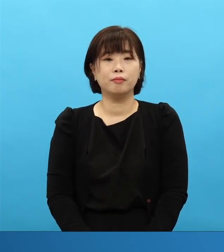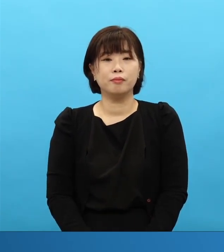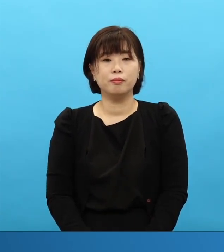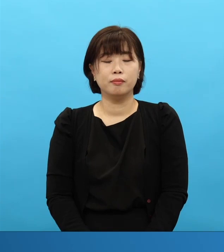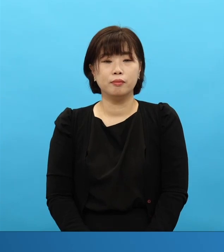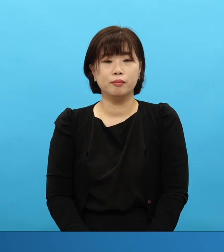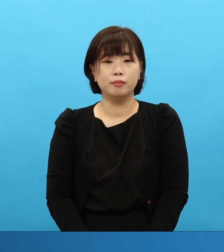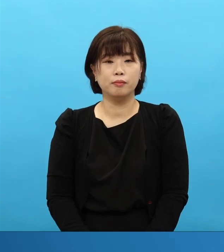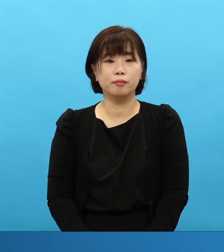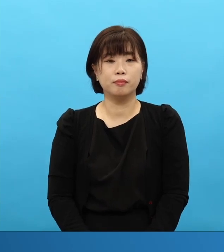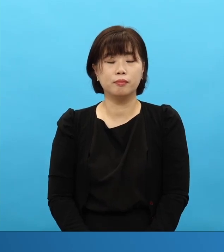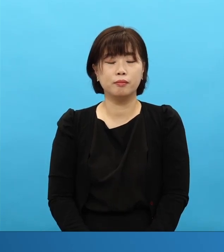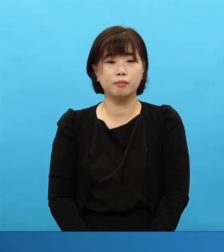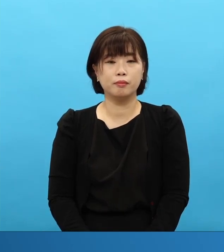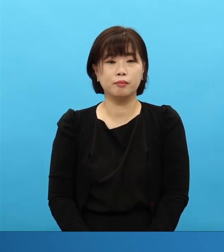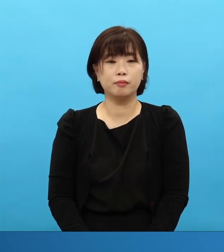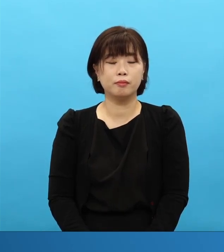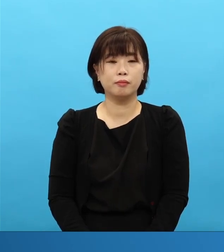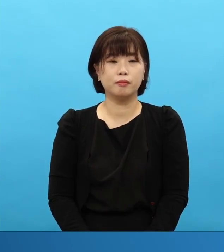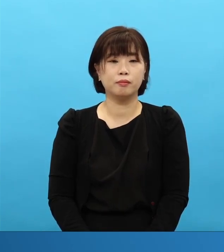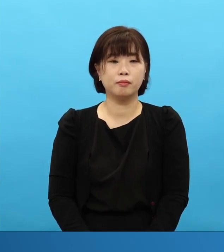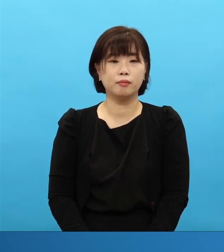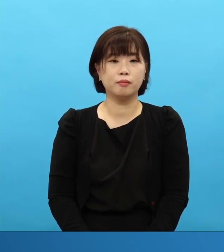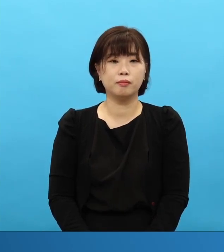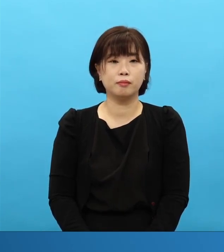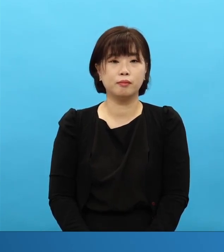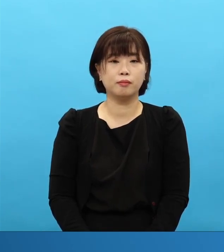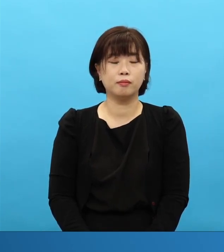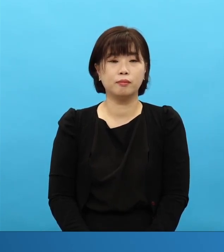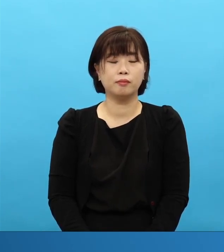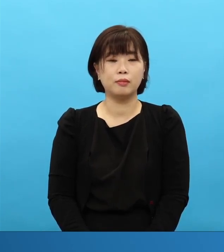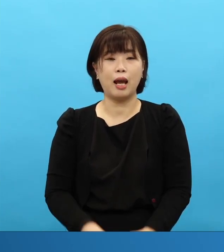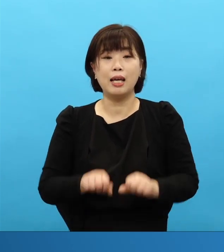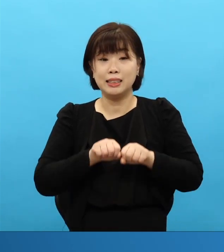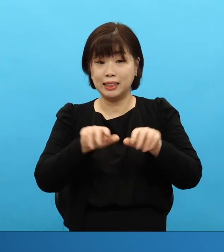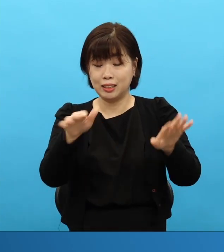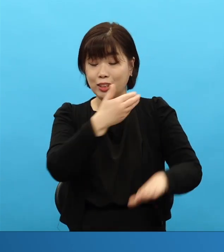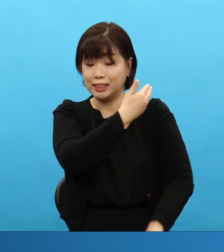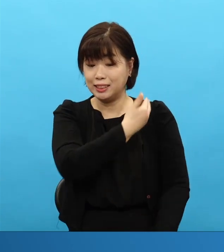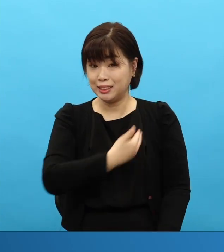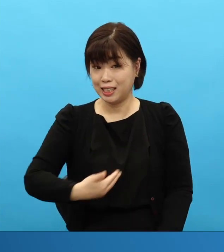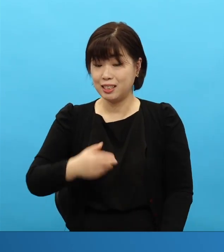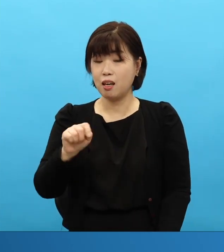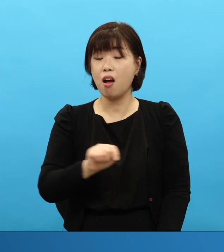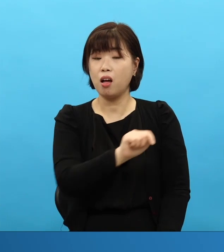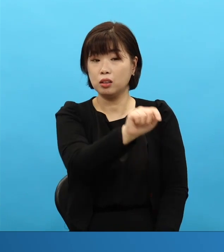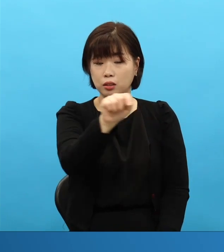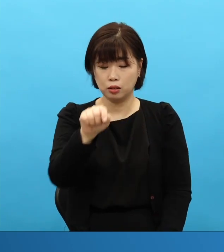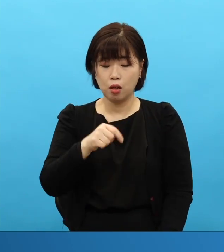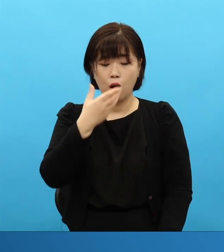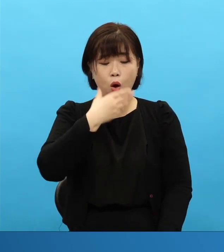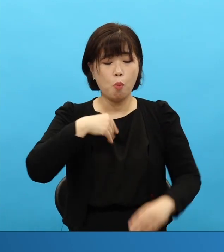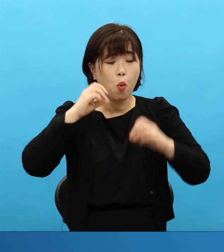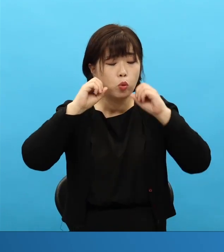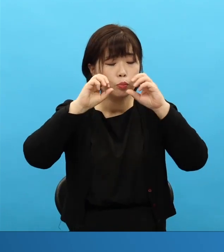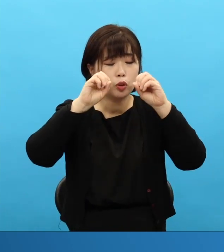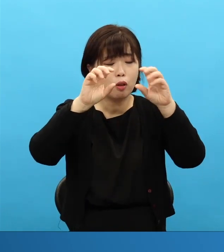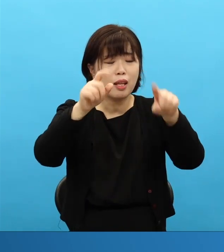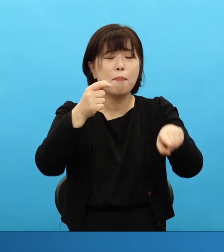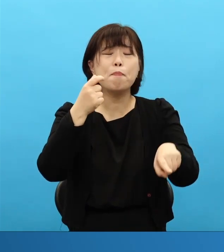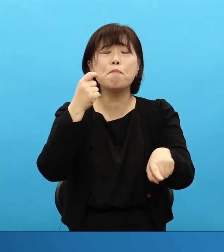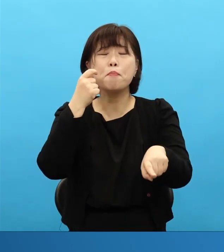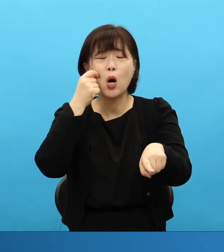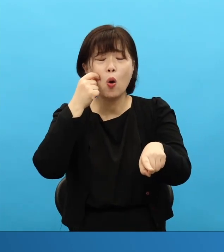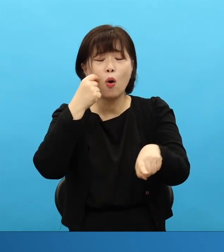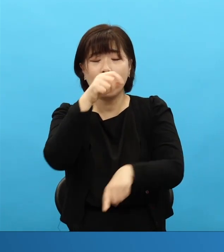흩어진 제자들은 복음 전할 수 없는 곳에 가서